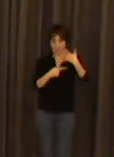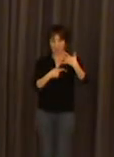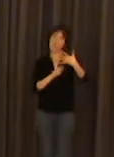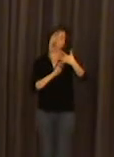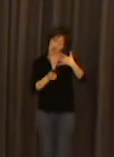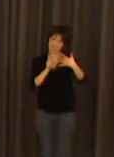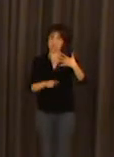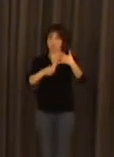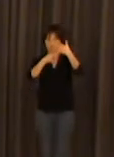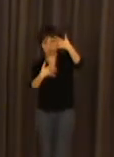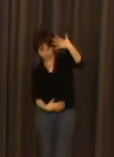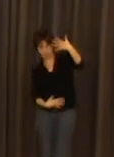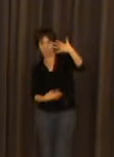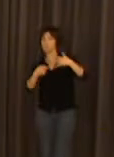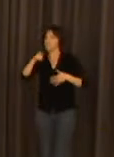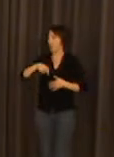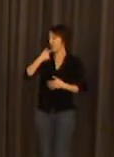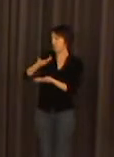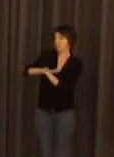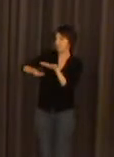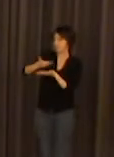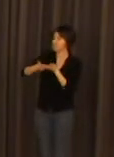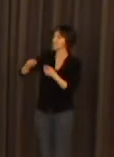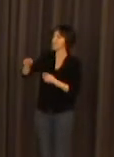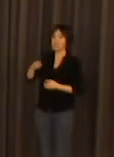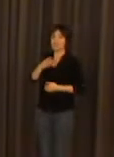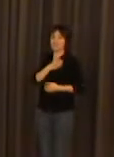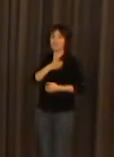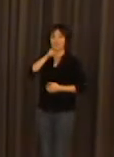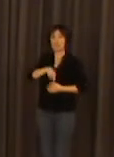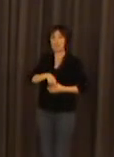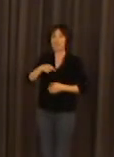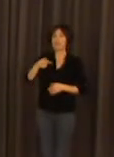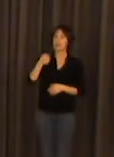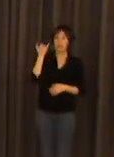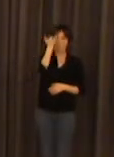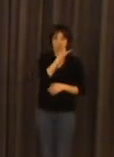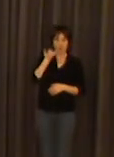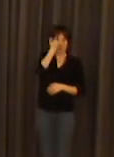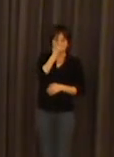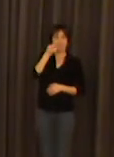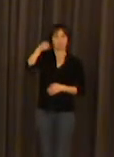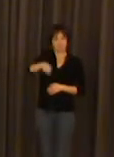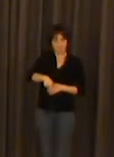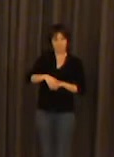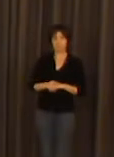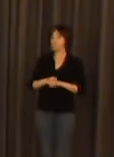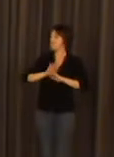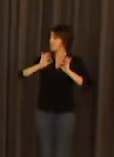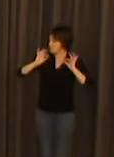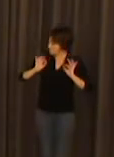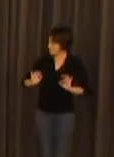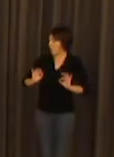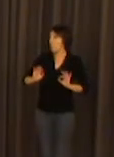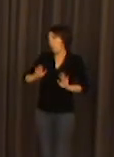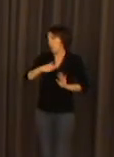col·laboren en Santiago Frigola i la Maria Josep Llarca. Serveixi, doncs, només, podríem parlar de